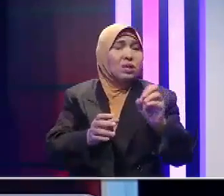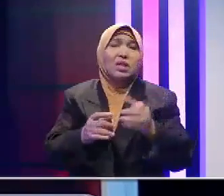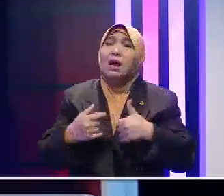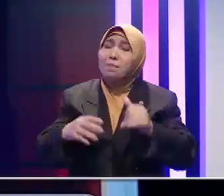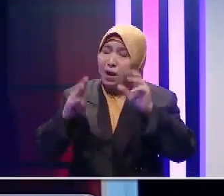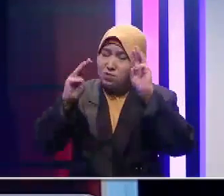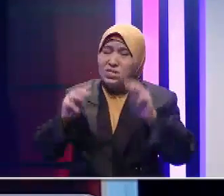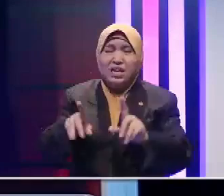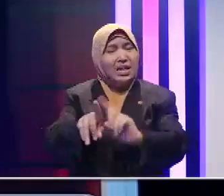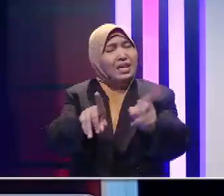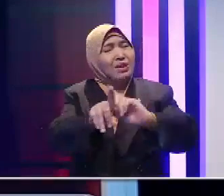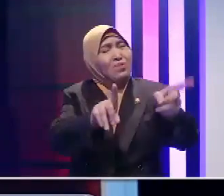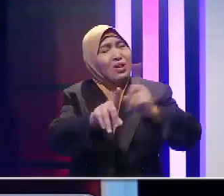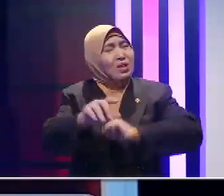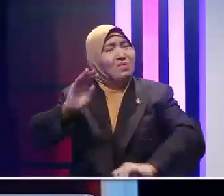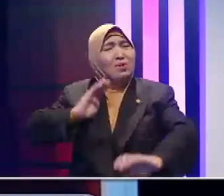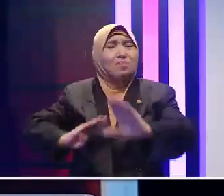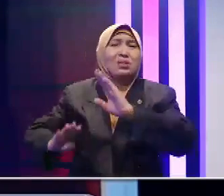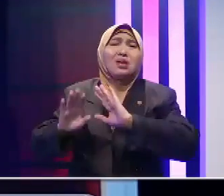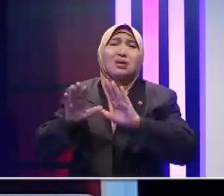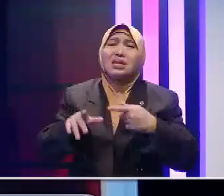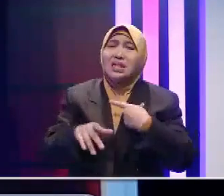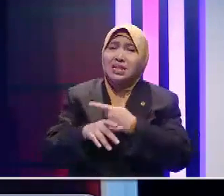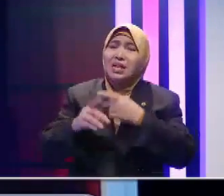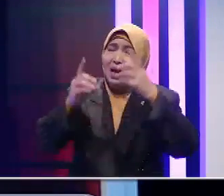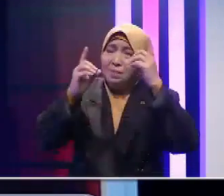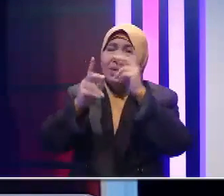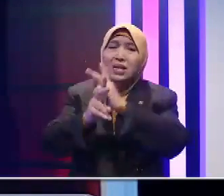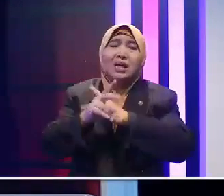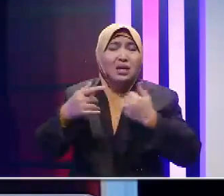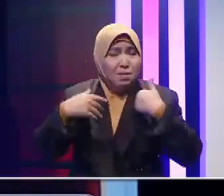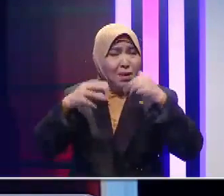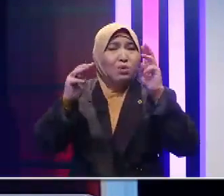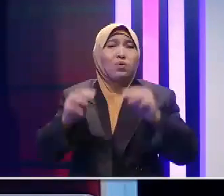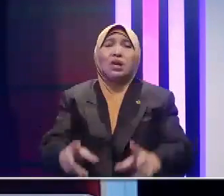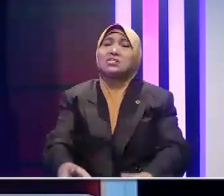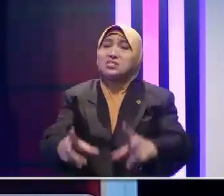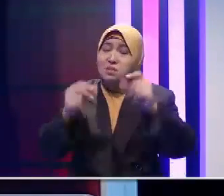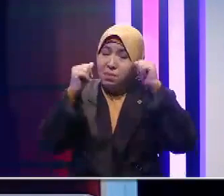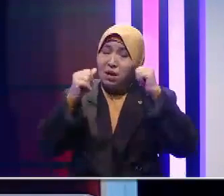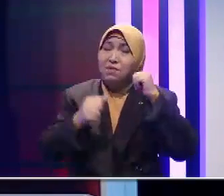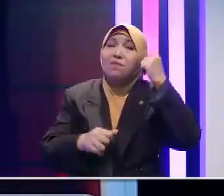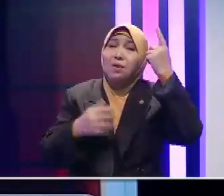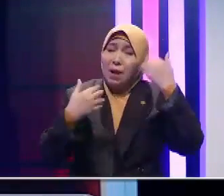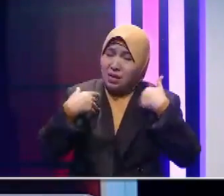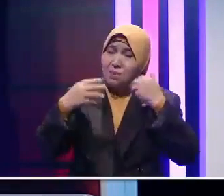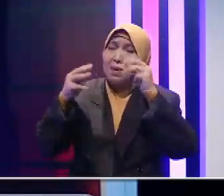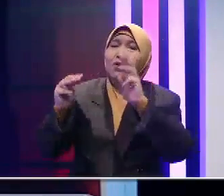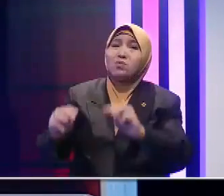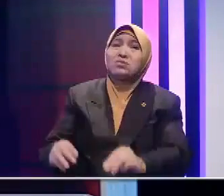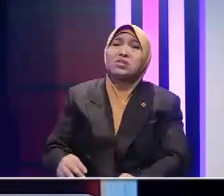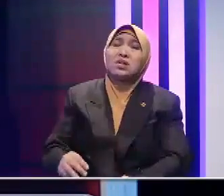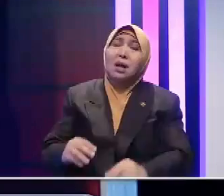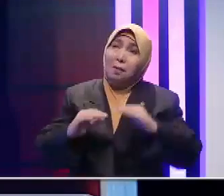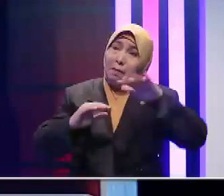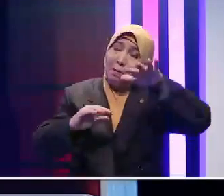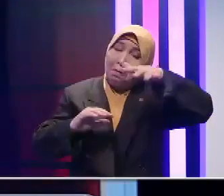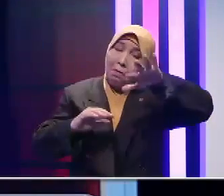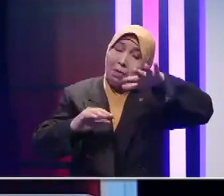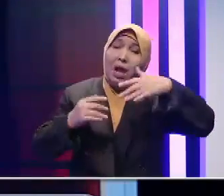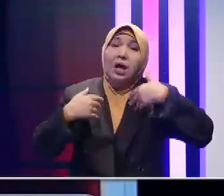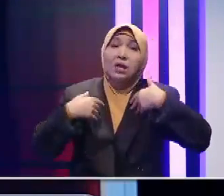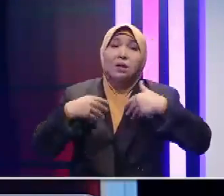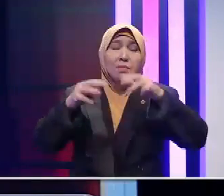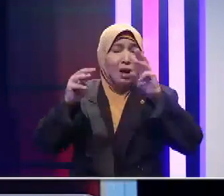ragam. Betul. Ya. Macam mana kita nak mendidik? Ada manusia yang cepat faham. Betul. Ada manusia yang average. Ada manusia